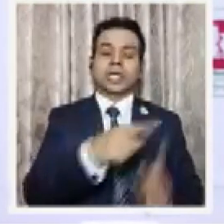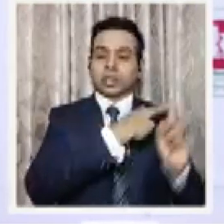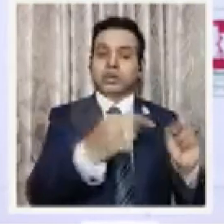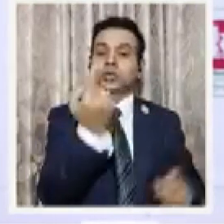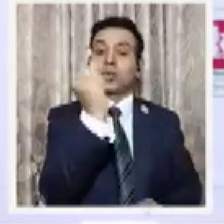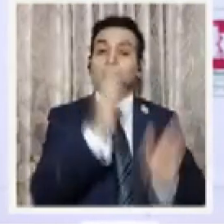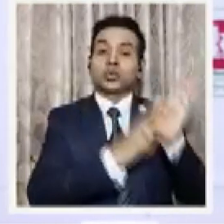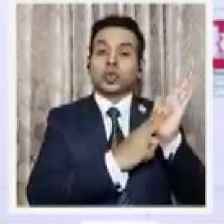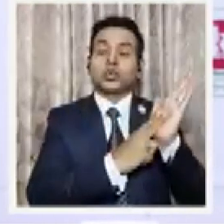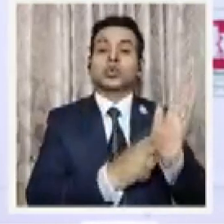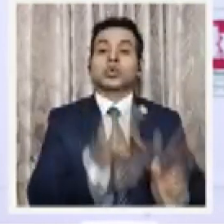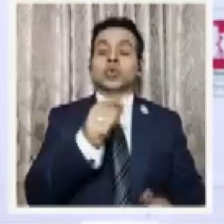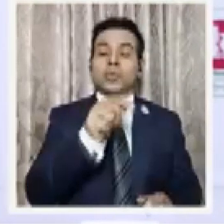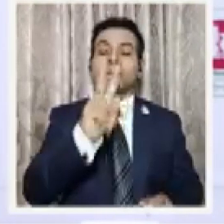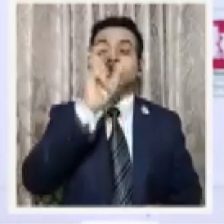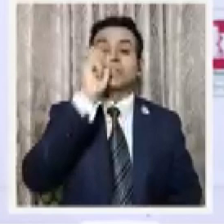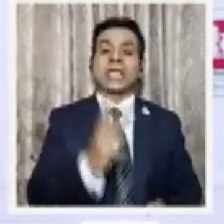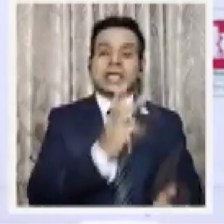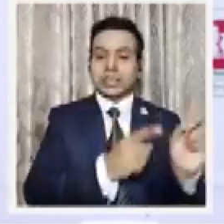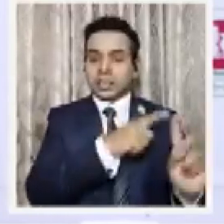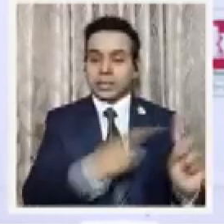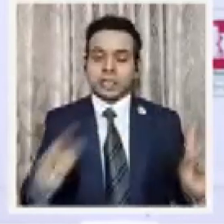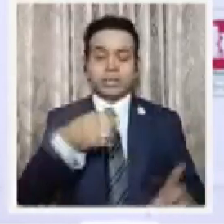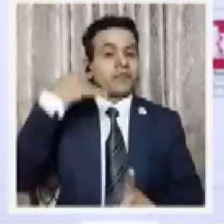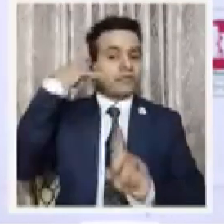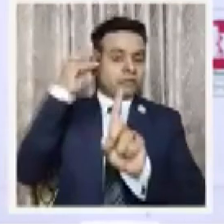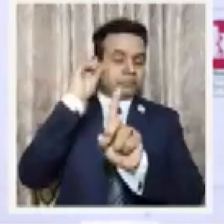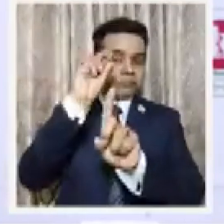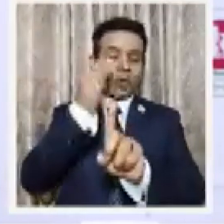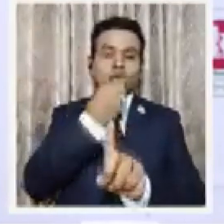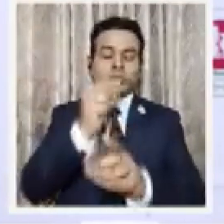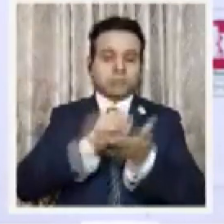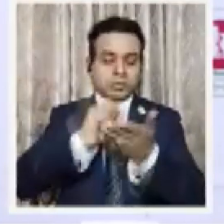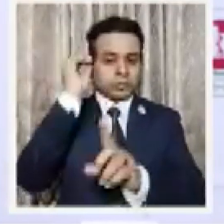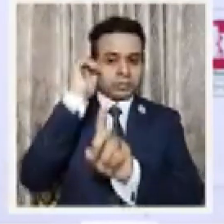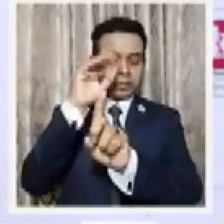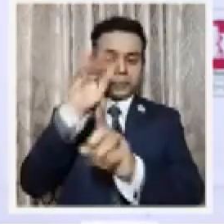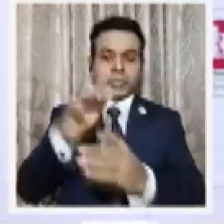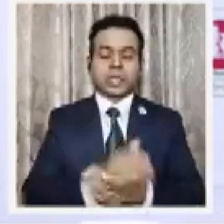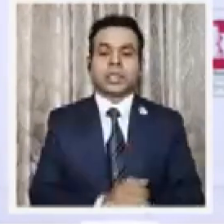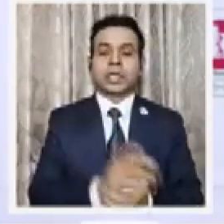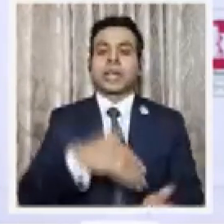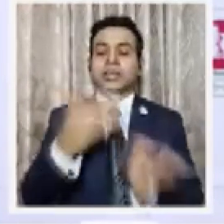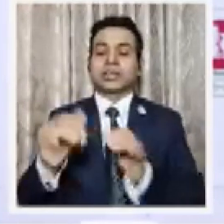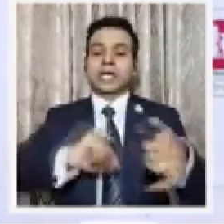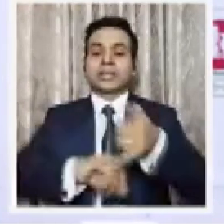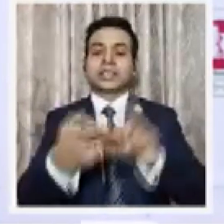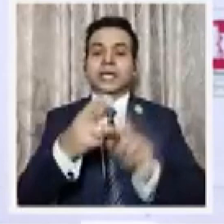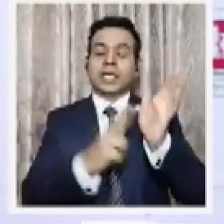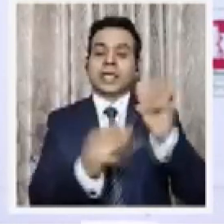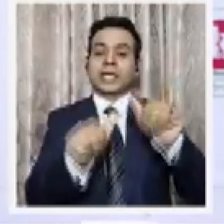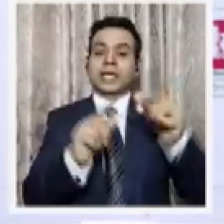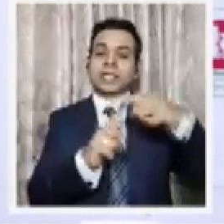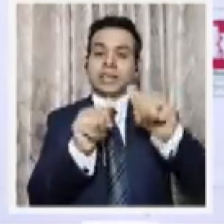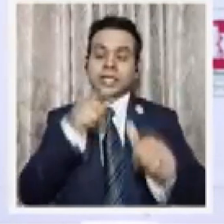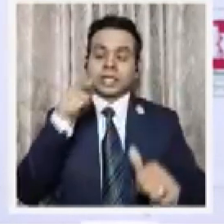সহযোগিতায় সিনেসিস আইটি কোভিড-19 টেলি হেলথ সেন্টার বাস্তবায়ন করে আসছে জুন 2020 থেকে। সিনেসিস আইটি